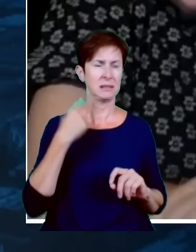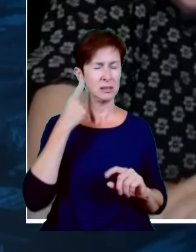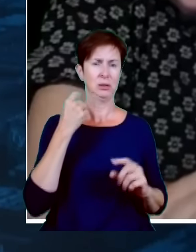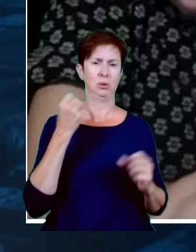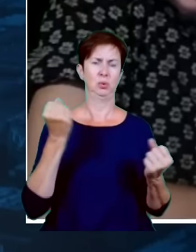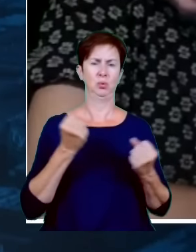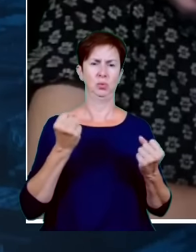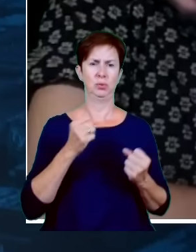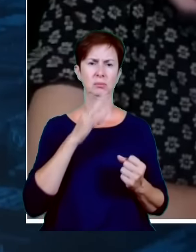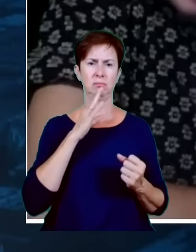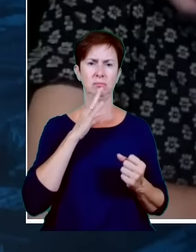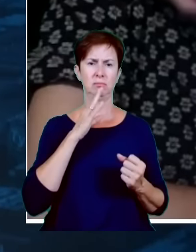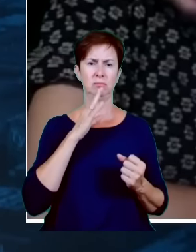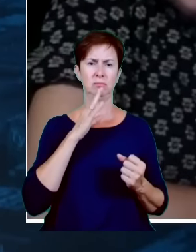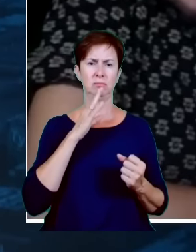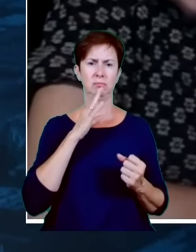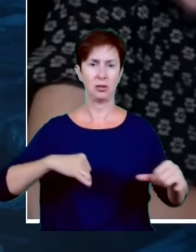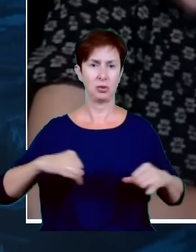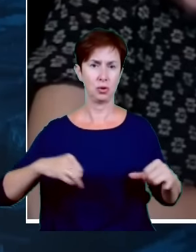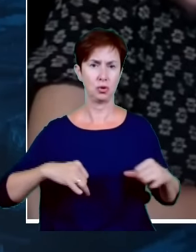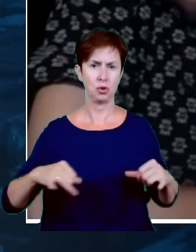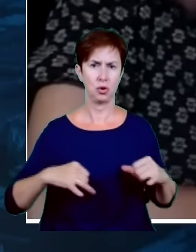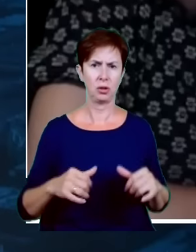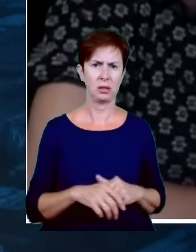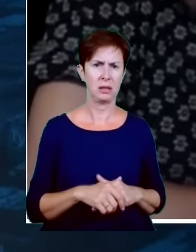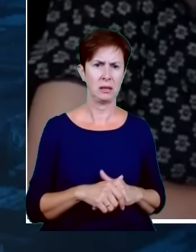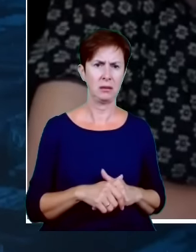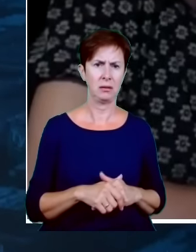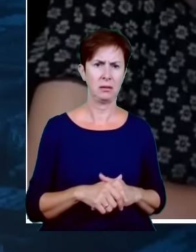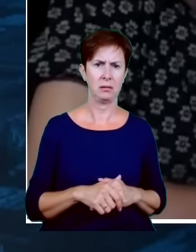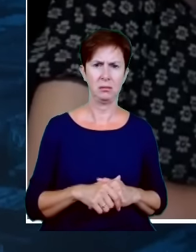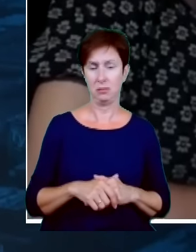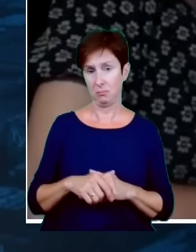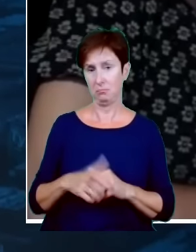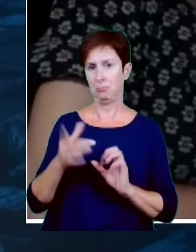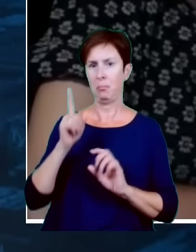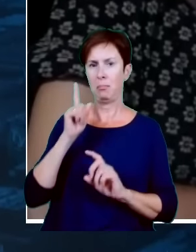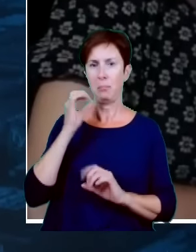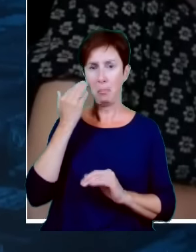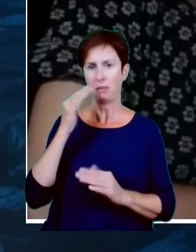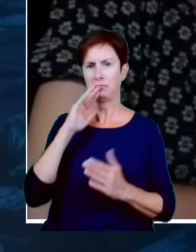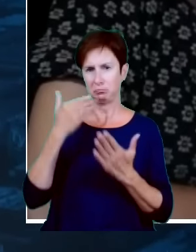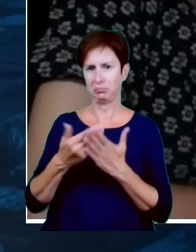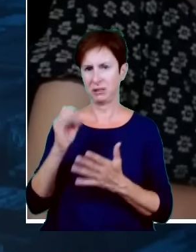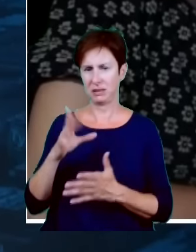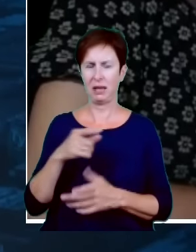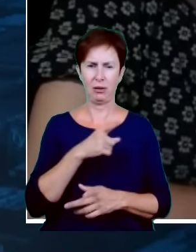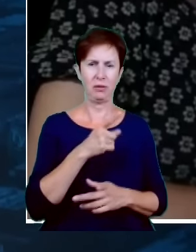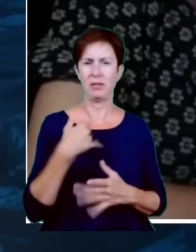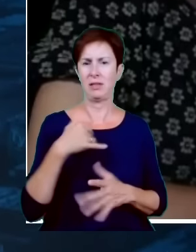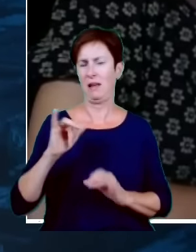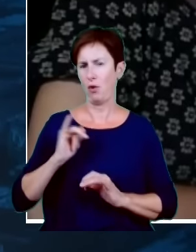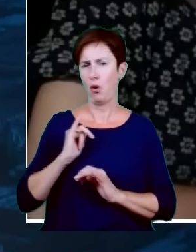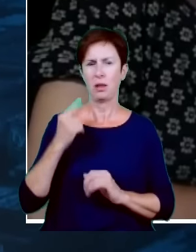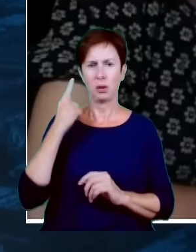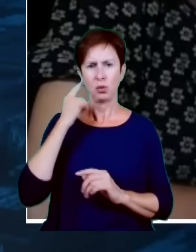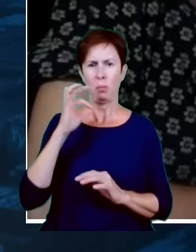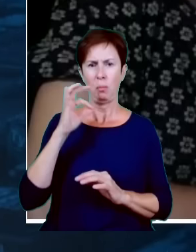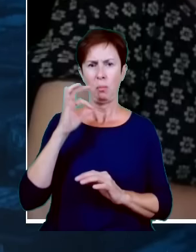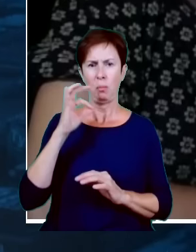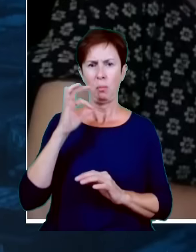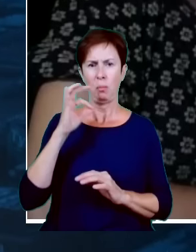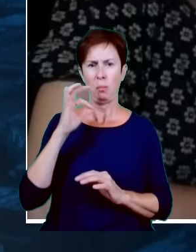rząd i Ale pani jest szczera przynajmniej no pani jest szczera Pani mówi że to razi bo to jest wasz rząd dlaczego doprowadzono do